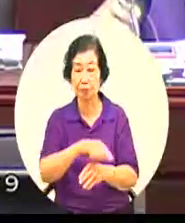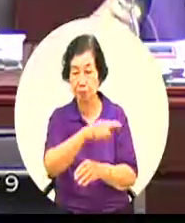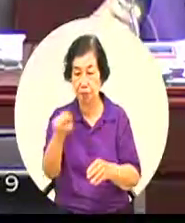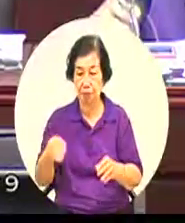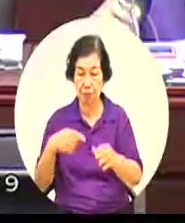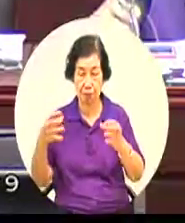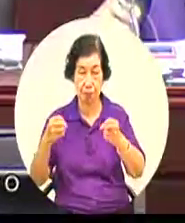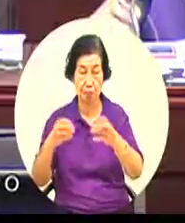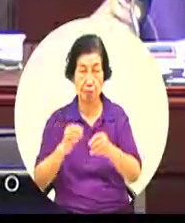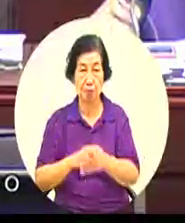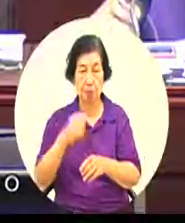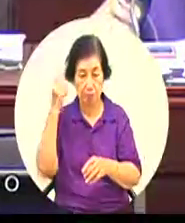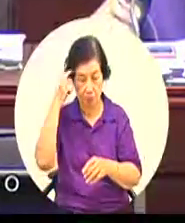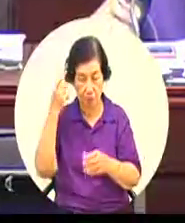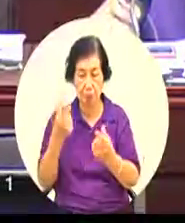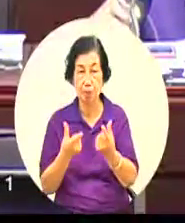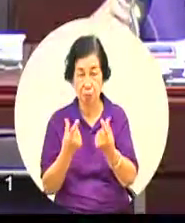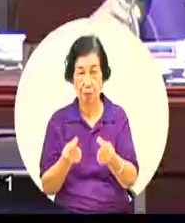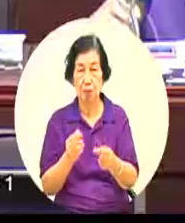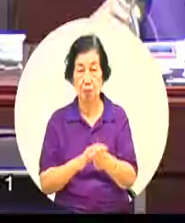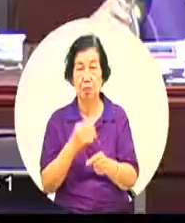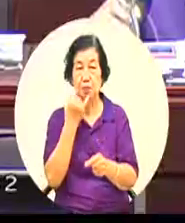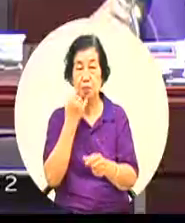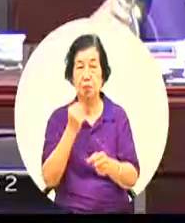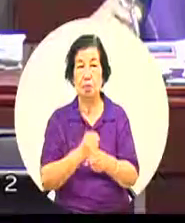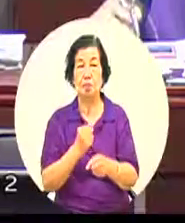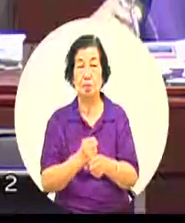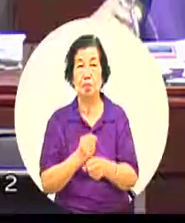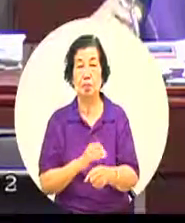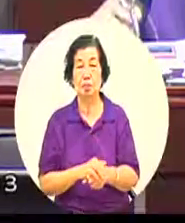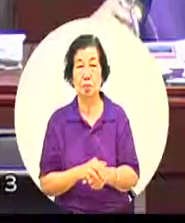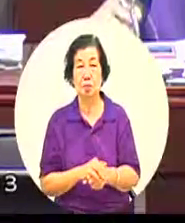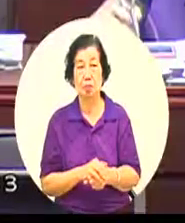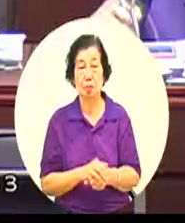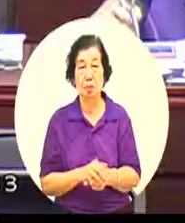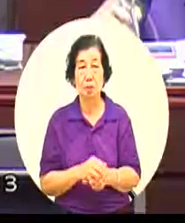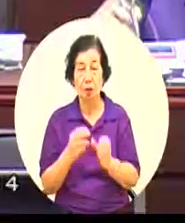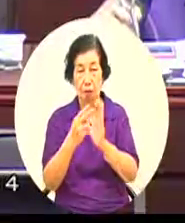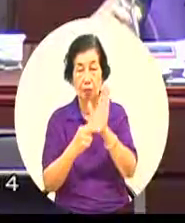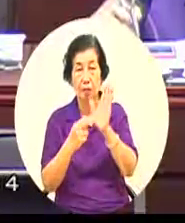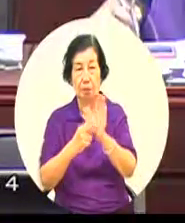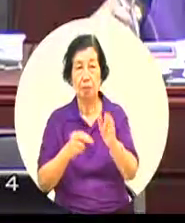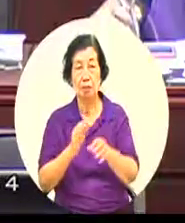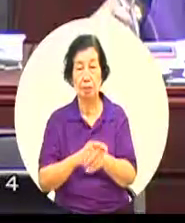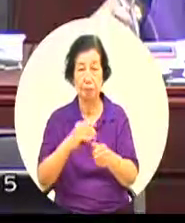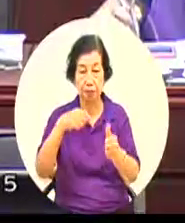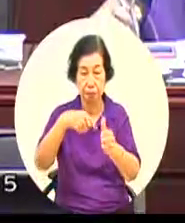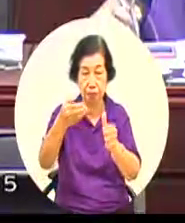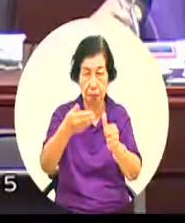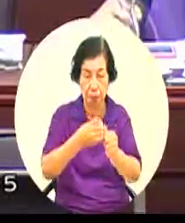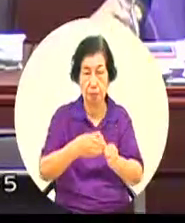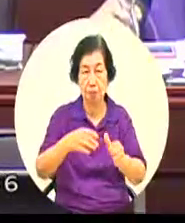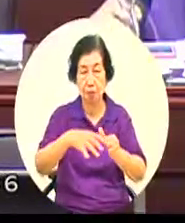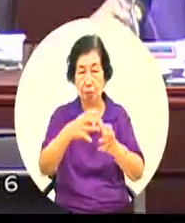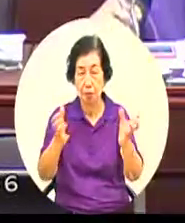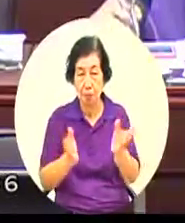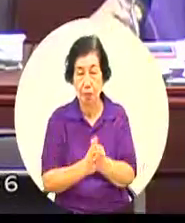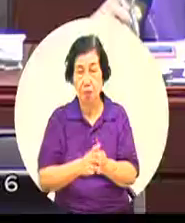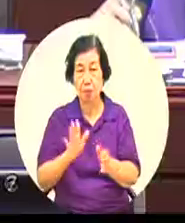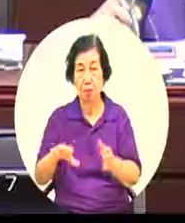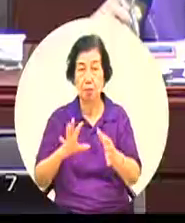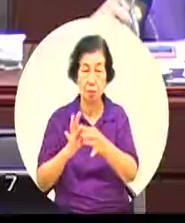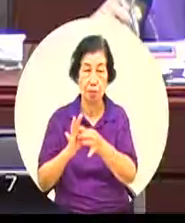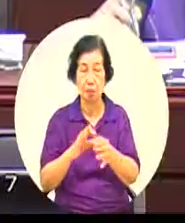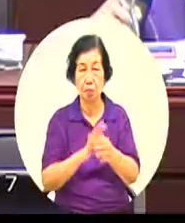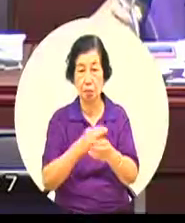有共识那我就可以执行，但是有几个特别的例子，包括这个教育部他也很关心各个县市